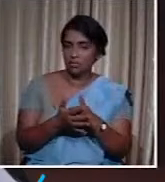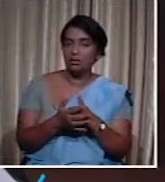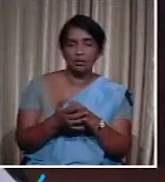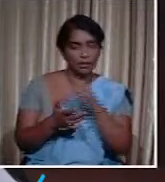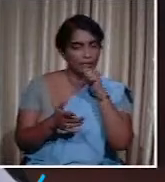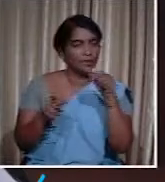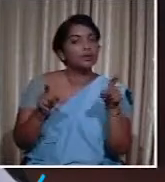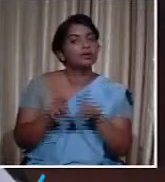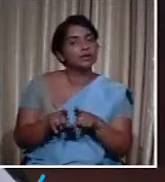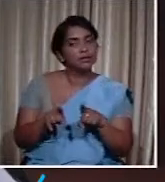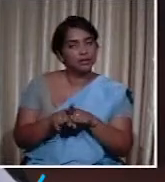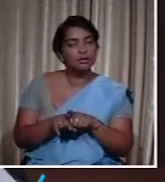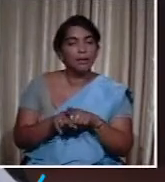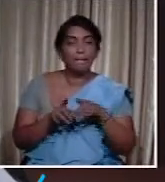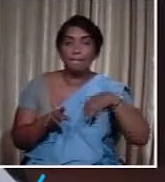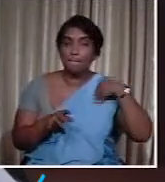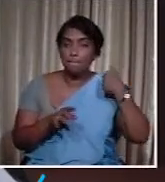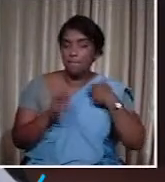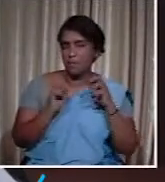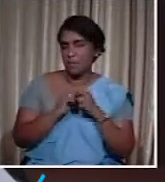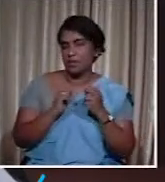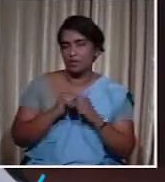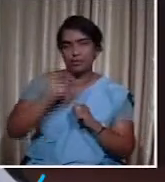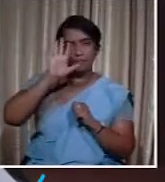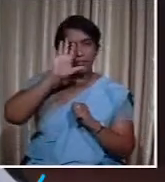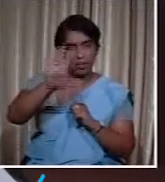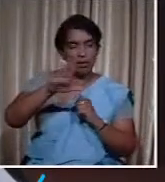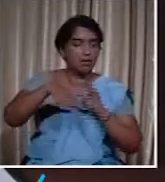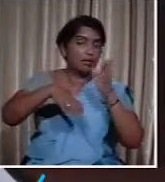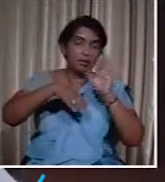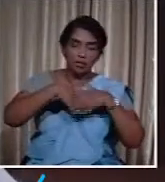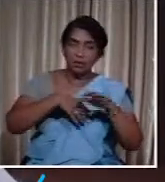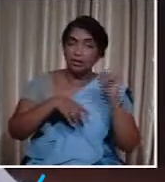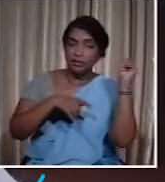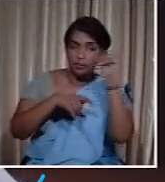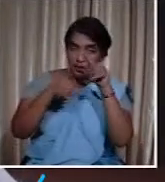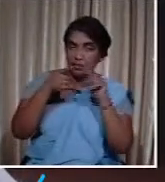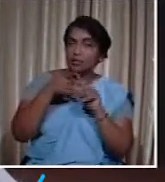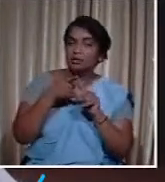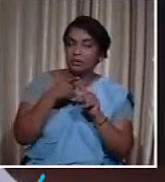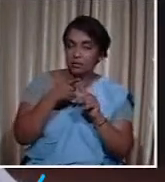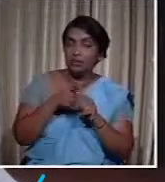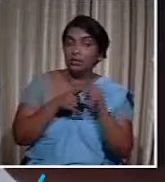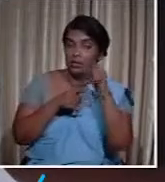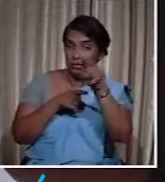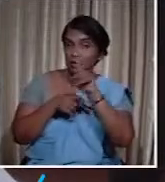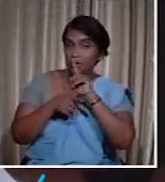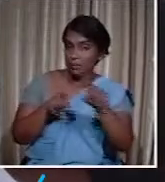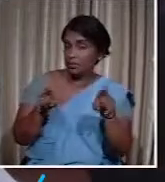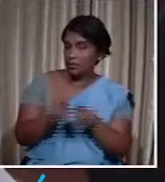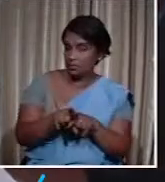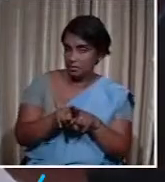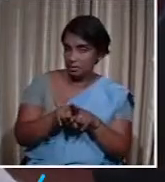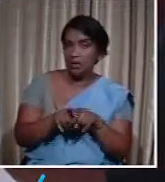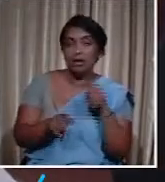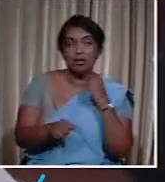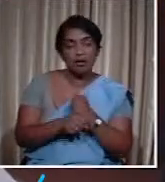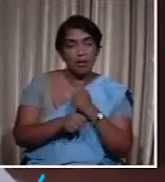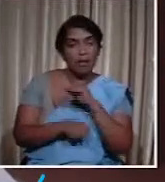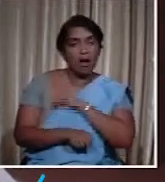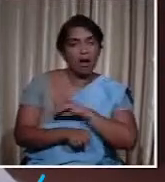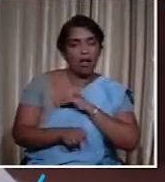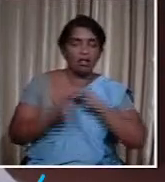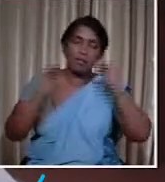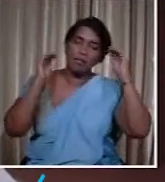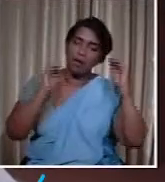වශයෙන් ප්‍රධාන අර්බුද පහකට මුහුණ දී තිබුණා. පළමු අර්බුදය තමයි ඔබතුමා කියපු පරිදිම රාජ්‍ය ආදායම හීන වීම.